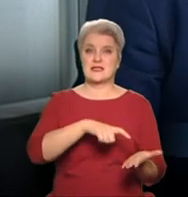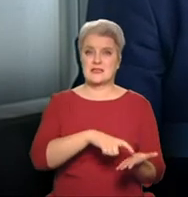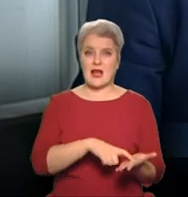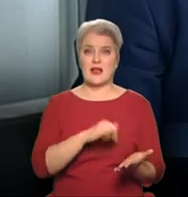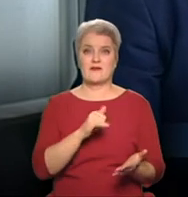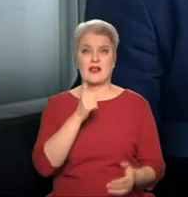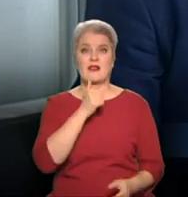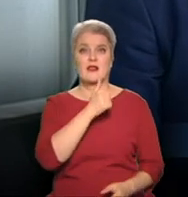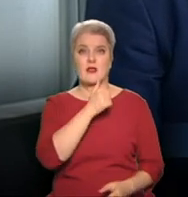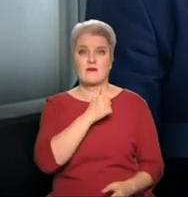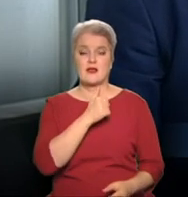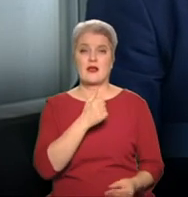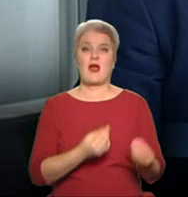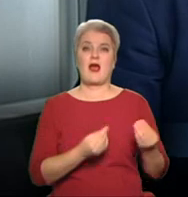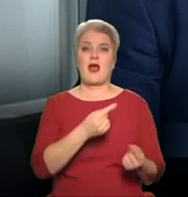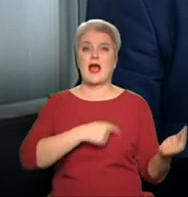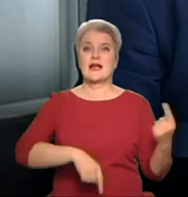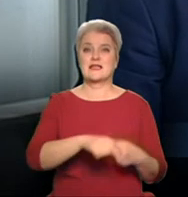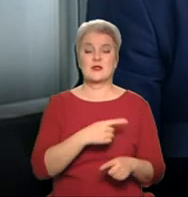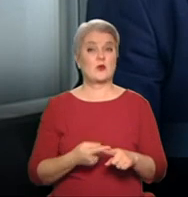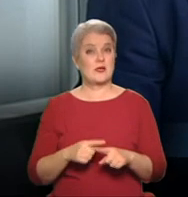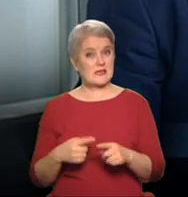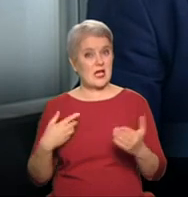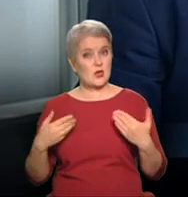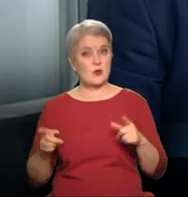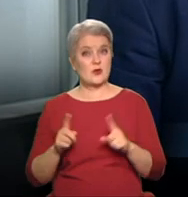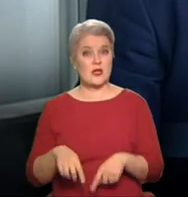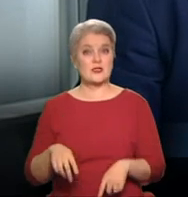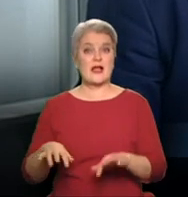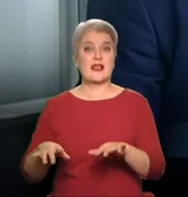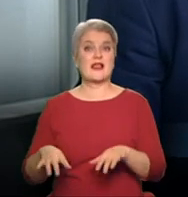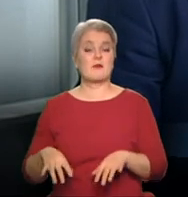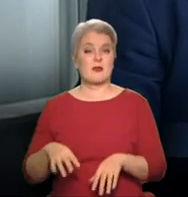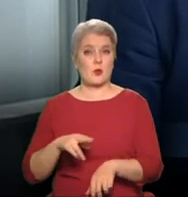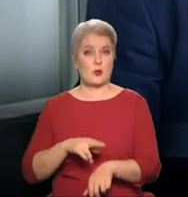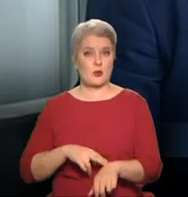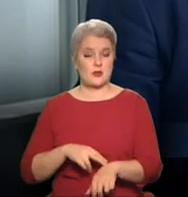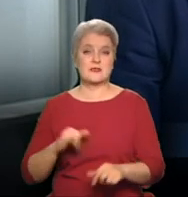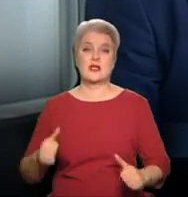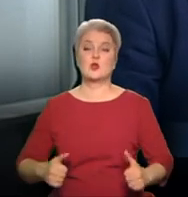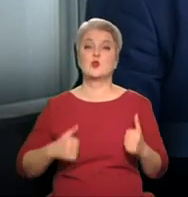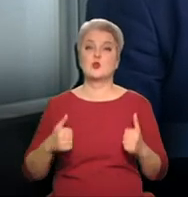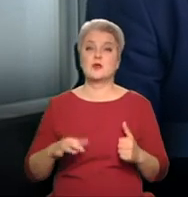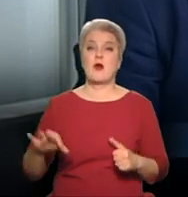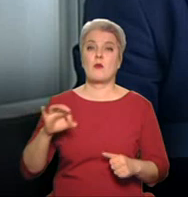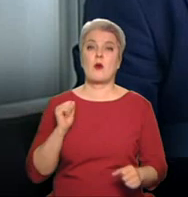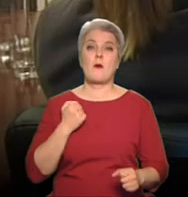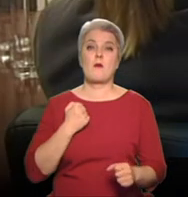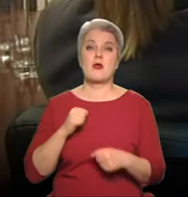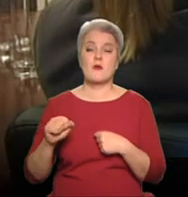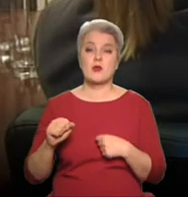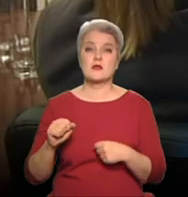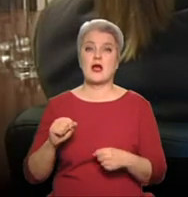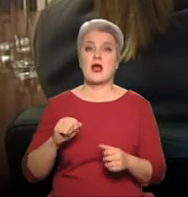казино. Це стосується також кіберполіції та зусиль щодо переборення тіньового онлайн.